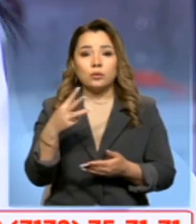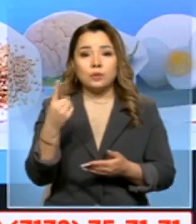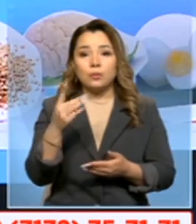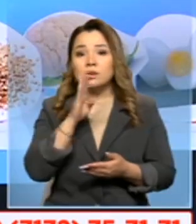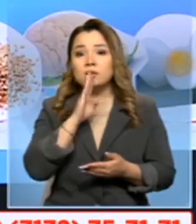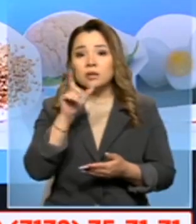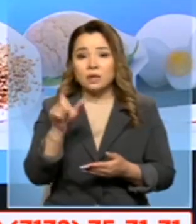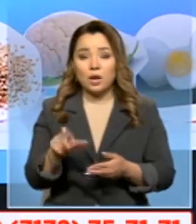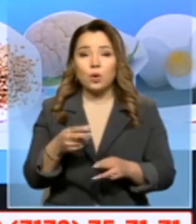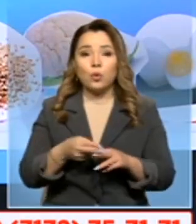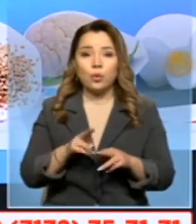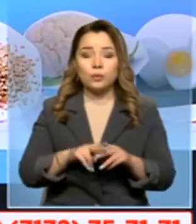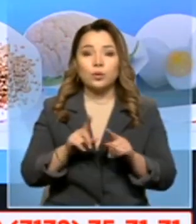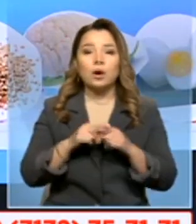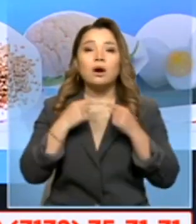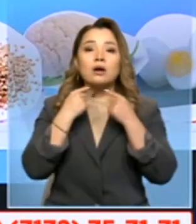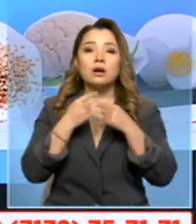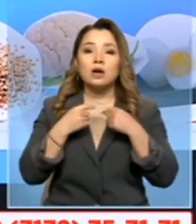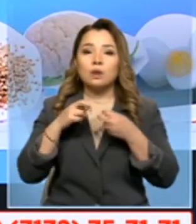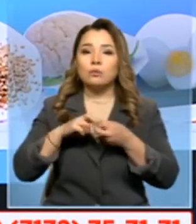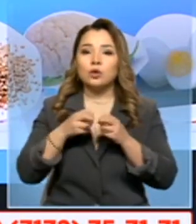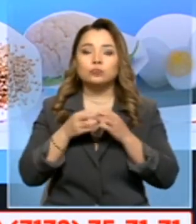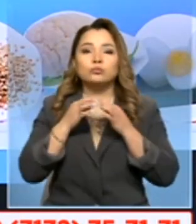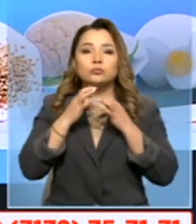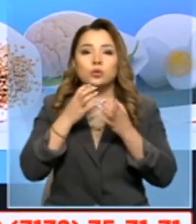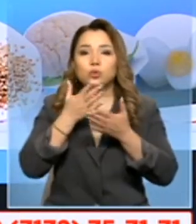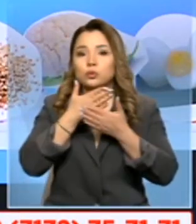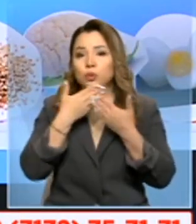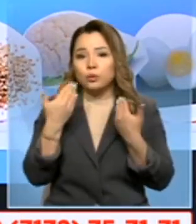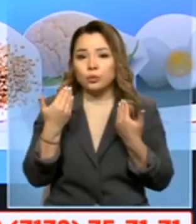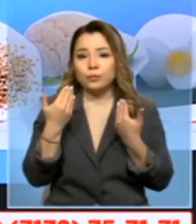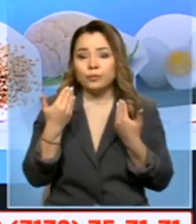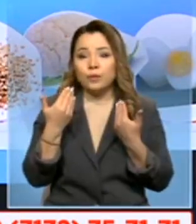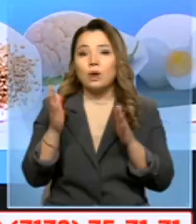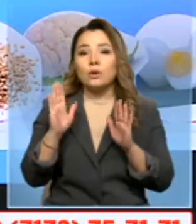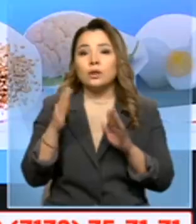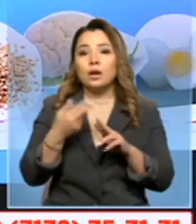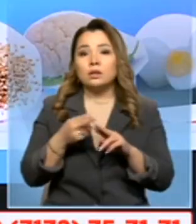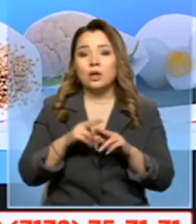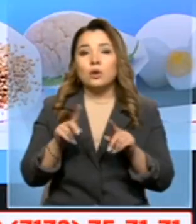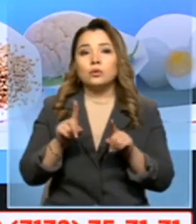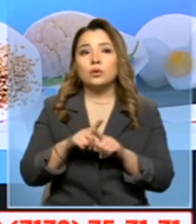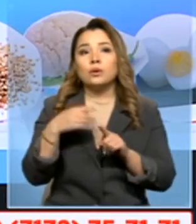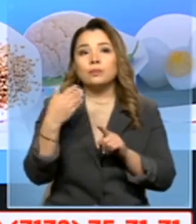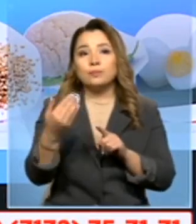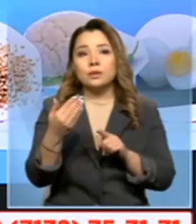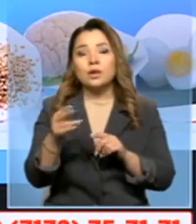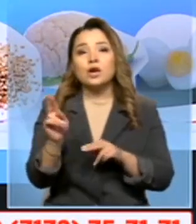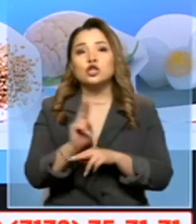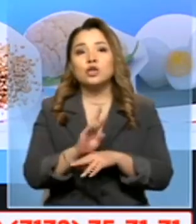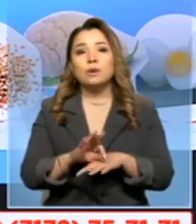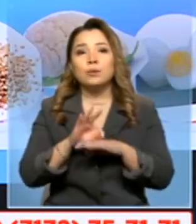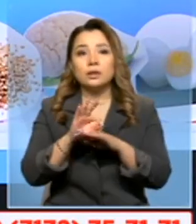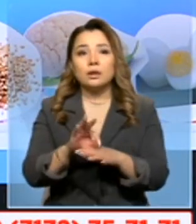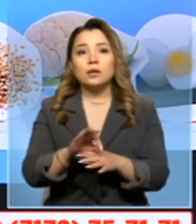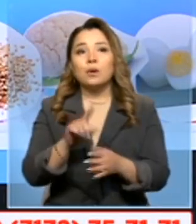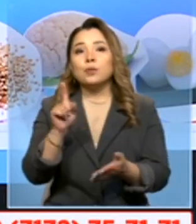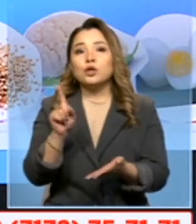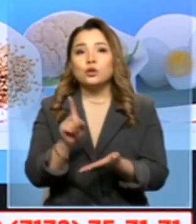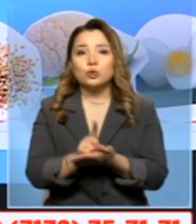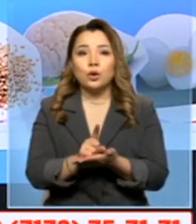қыз. Бұдың қалқанша безінде ешқандай түйіндер болған жоқ. Сол үшін бұның емінде міндеттерде